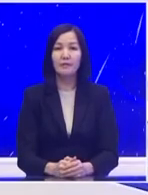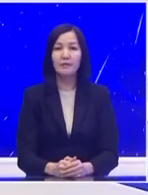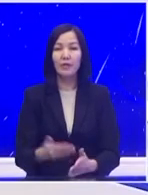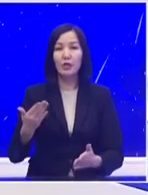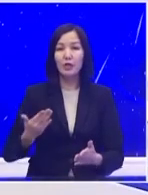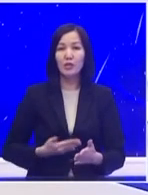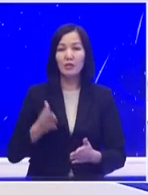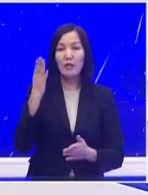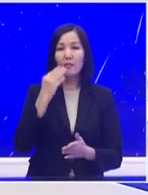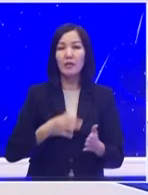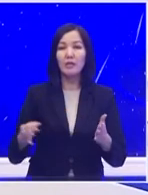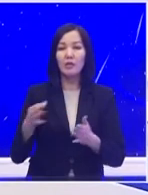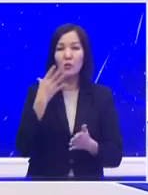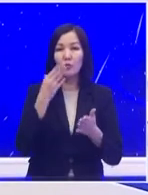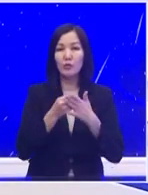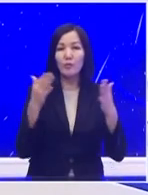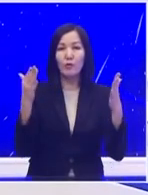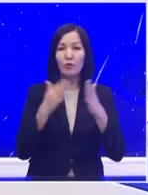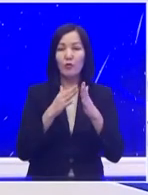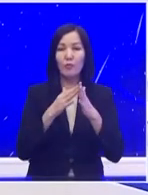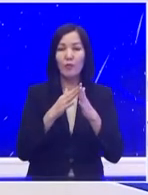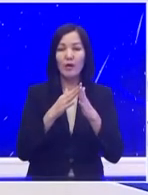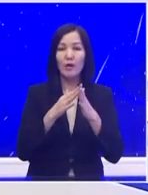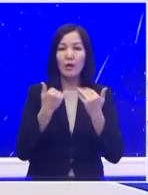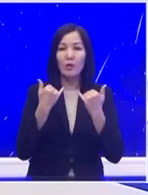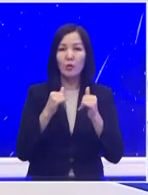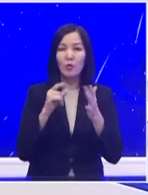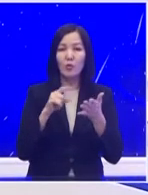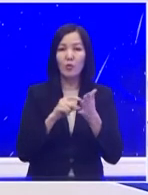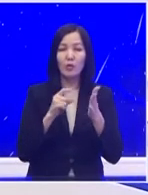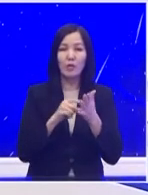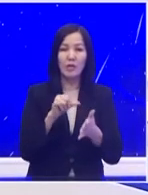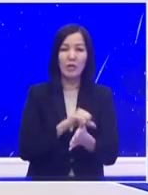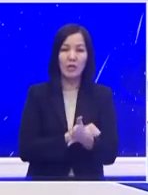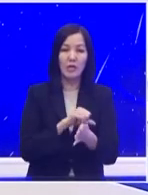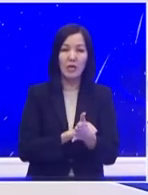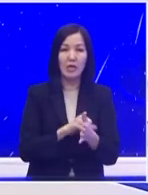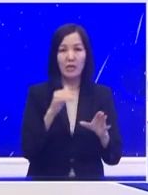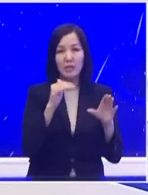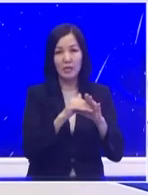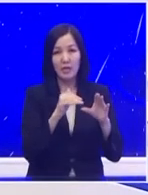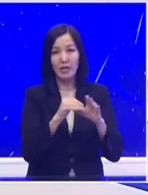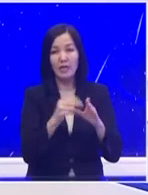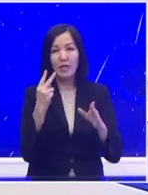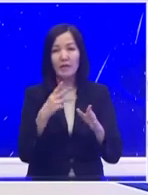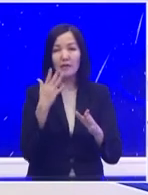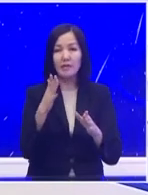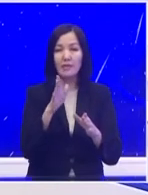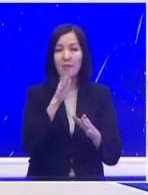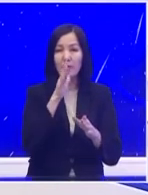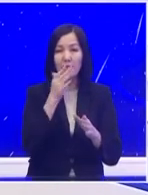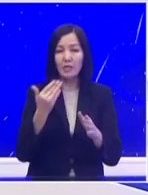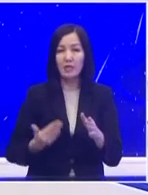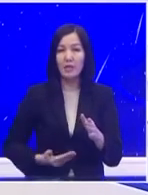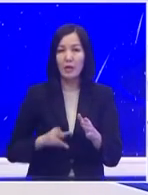Житель Алматинской области у себя на кухне хранил героин. За сбытое хранение наркотиков задержали 25-летнего жителя